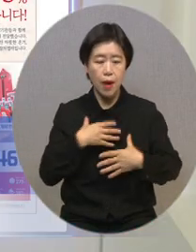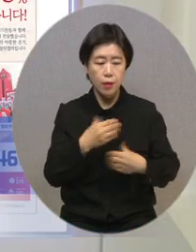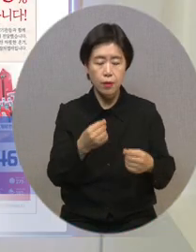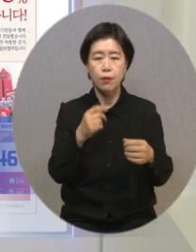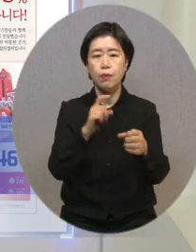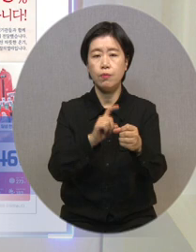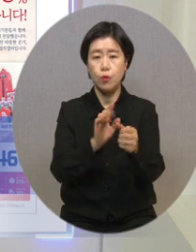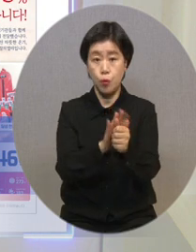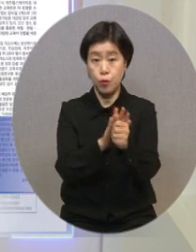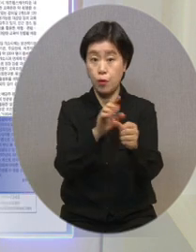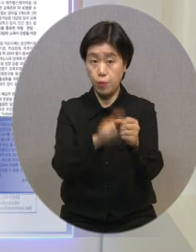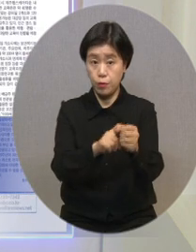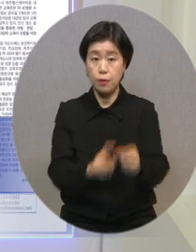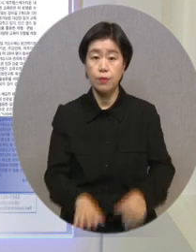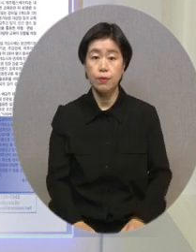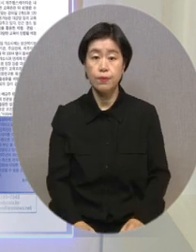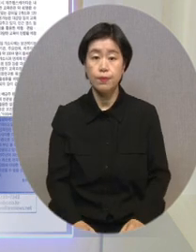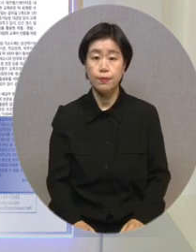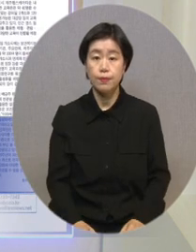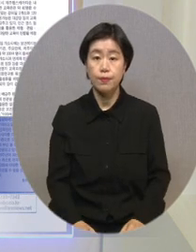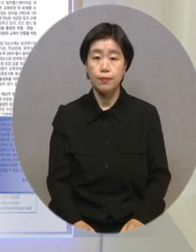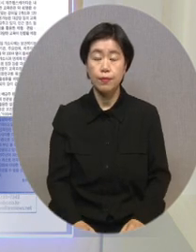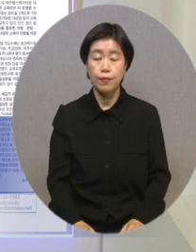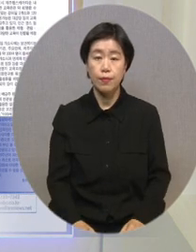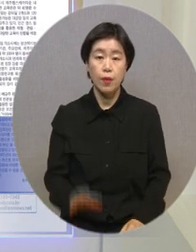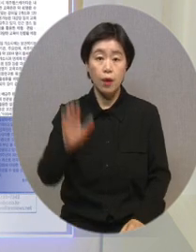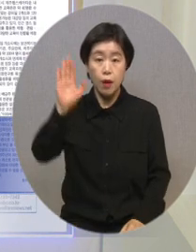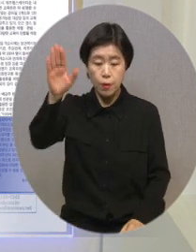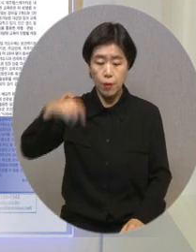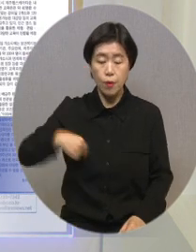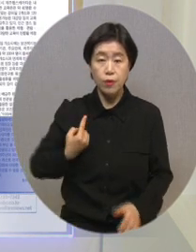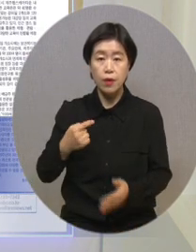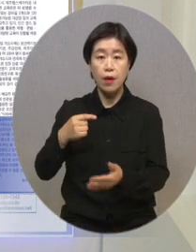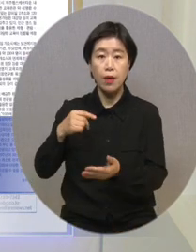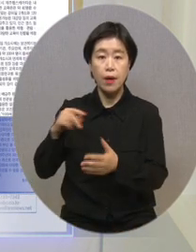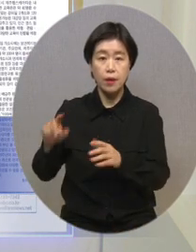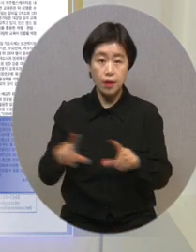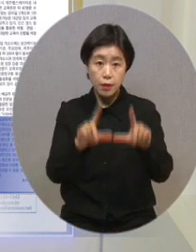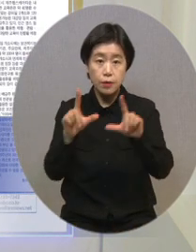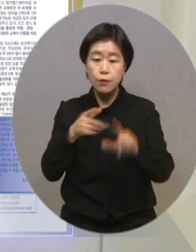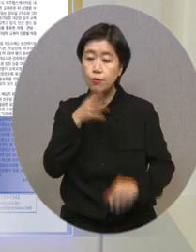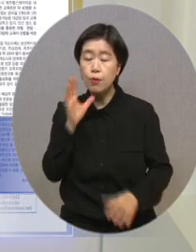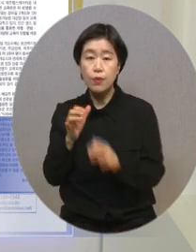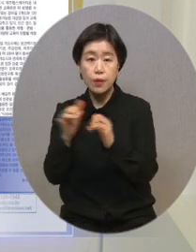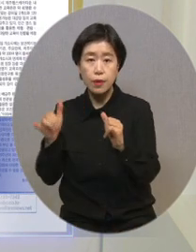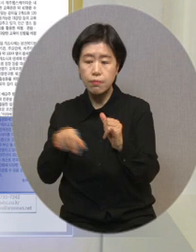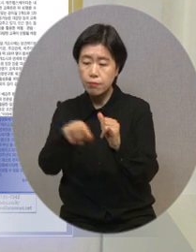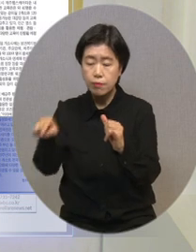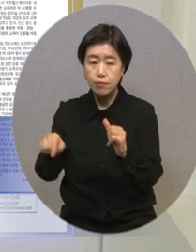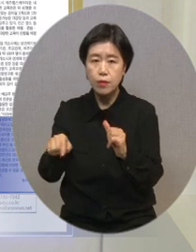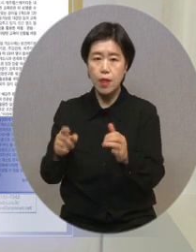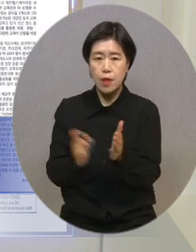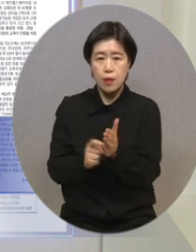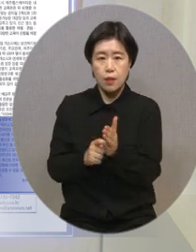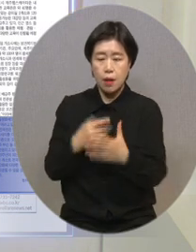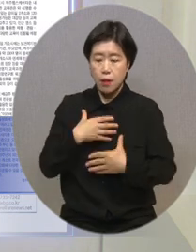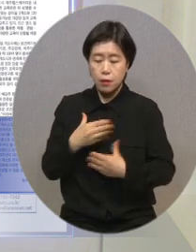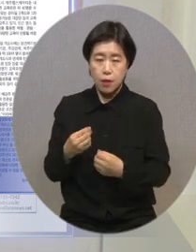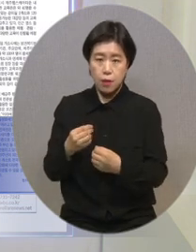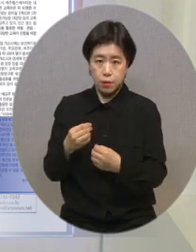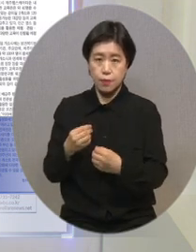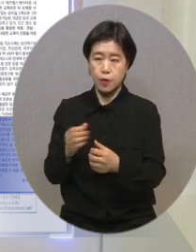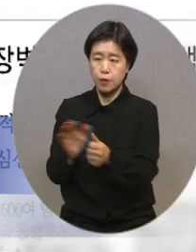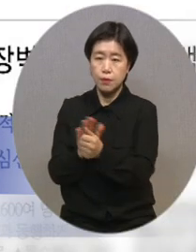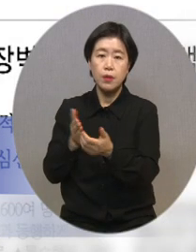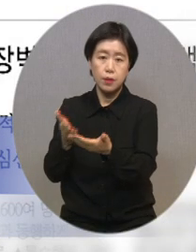말했습니다 다음은 면입니다 앞으로 도건 노인이면 누구나 응급 안전 안심 서비스를 신청할